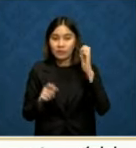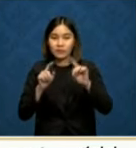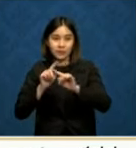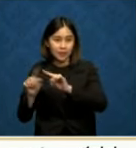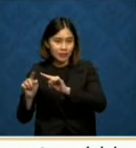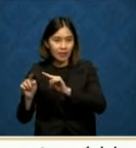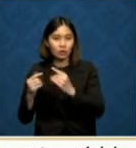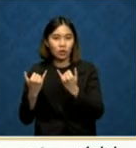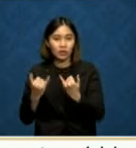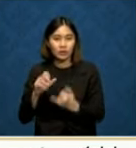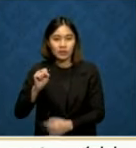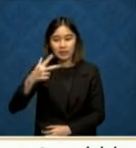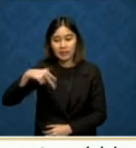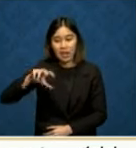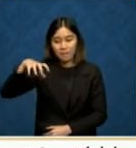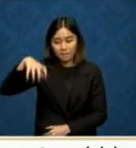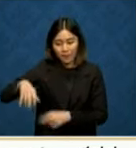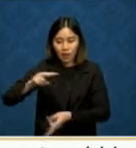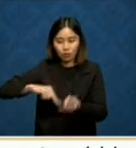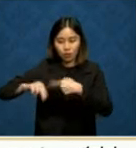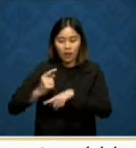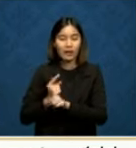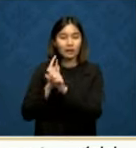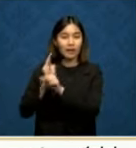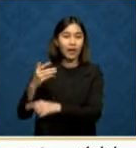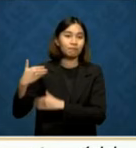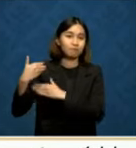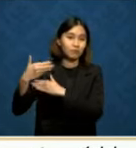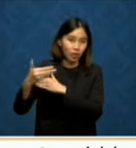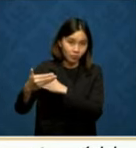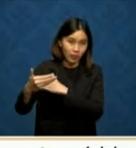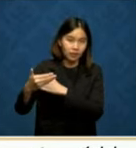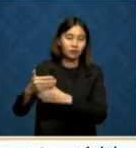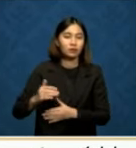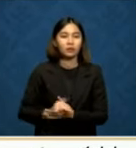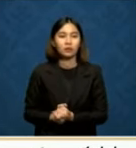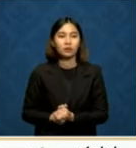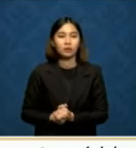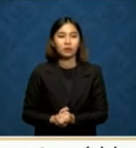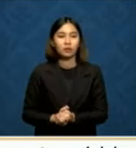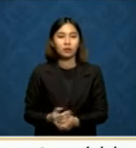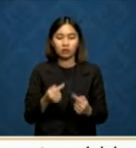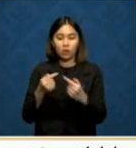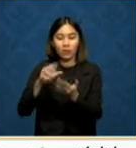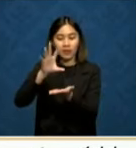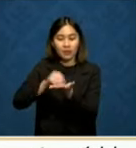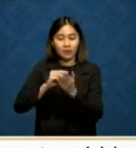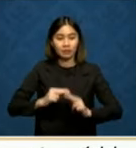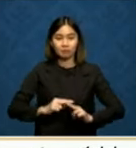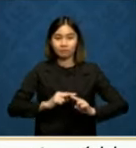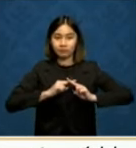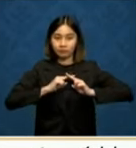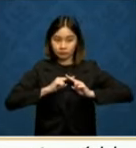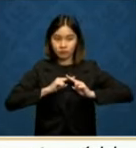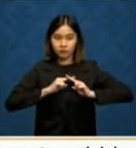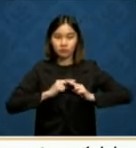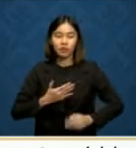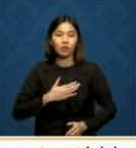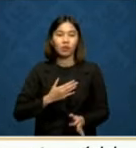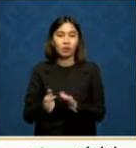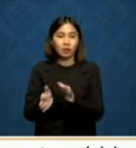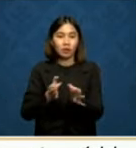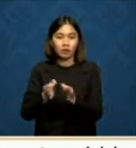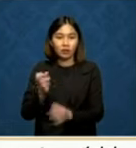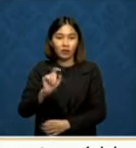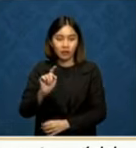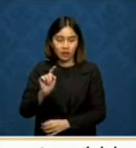ผompิดโค จะติดตามต่ไปนะคะเราก็เรื่องการใช้ข้อมูลสวบุคคล ก็ตองขออนิญาตเรียนวา